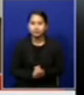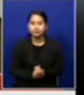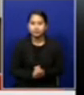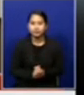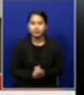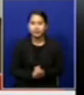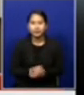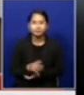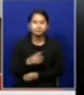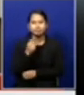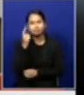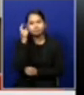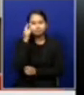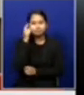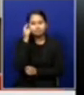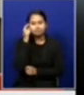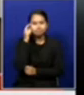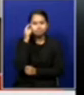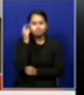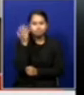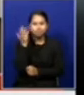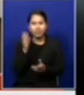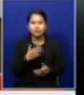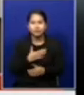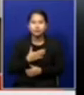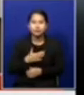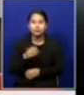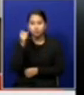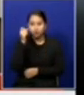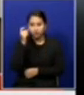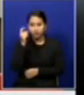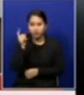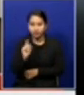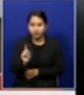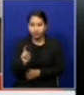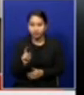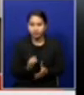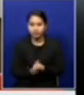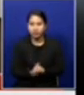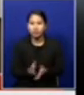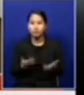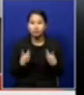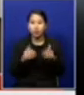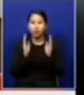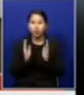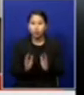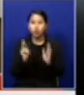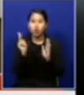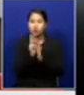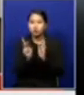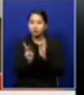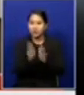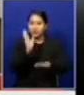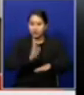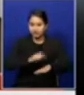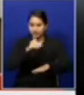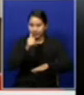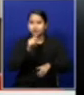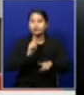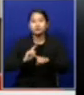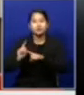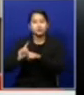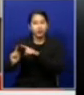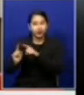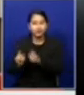าผมก็เข้าใจว่าก็คงที่จะมีนักกฎหมายมือเซียนต่าง